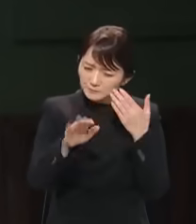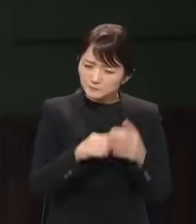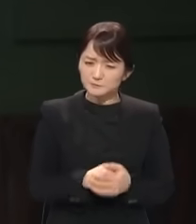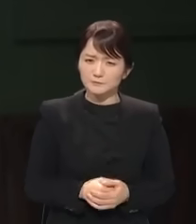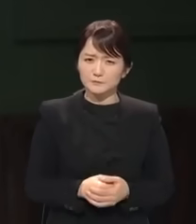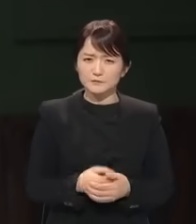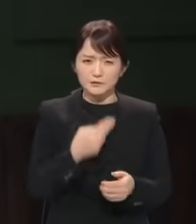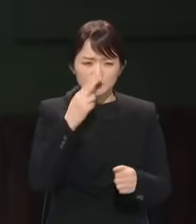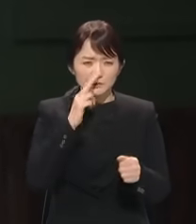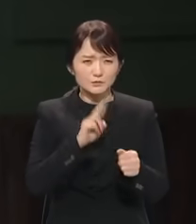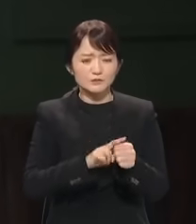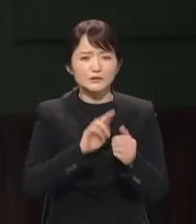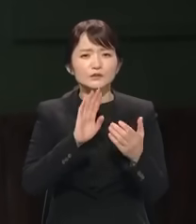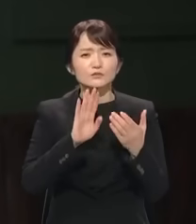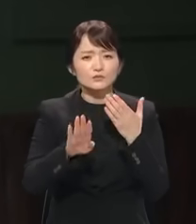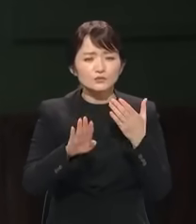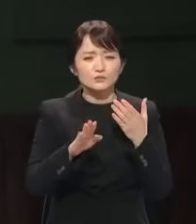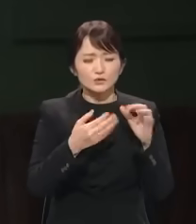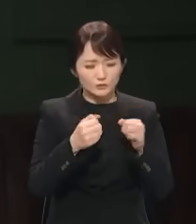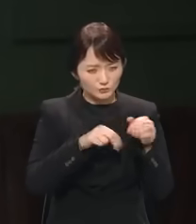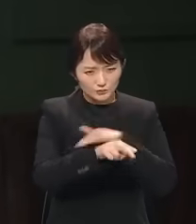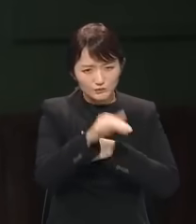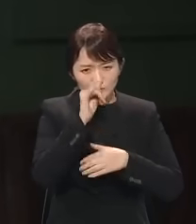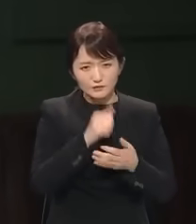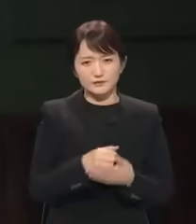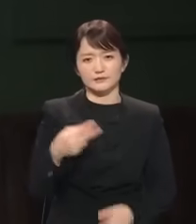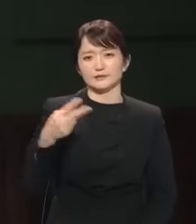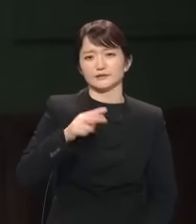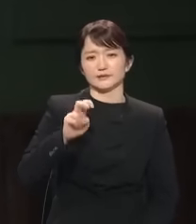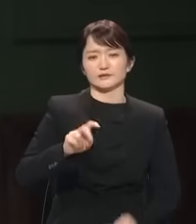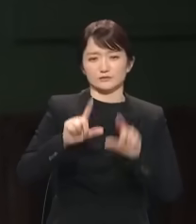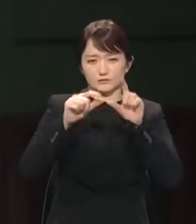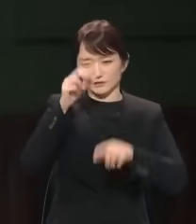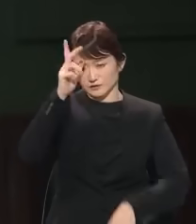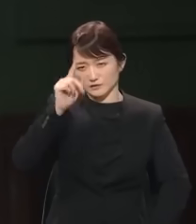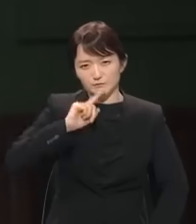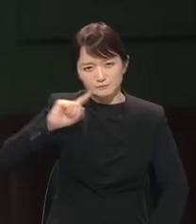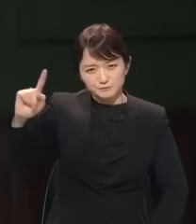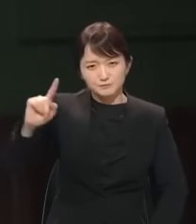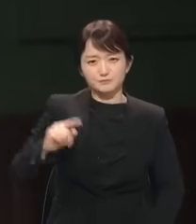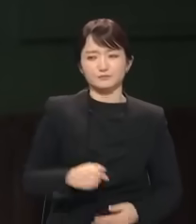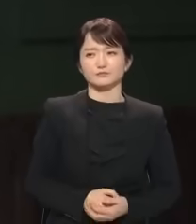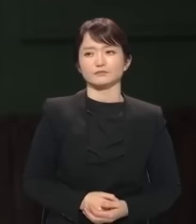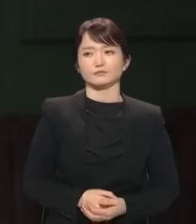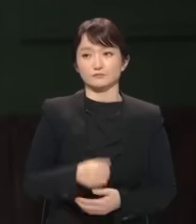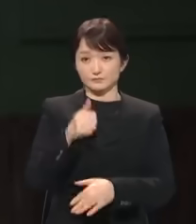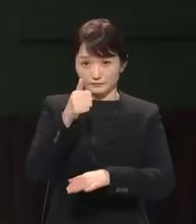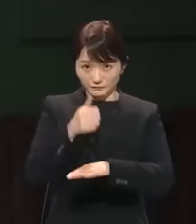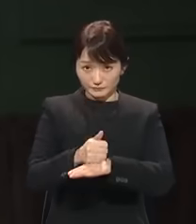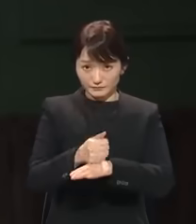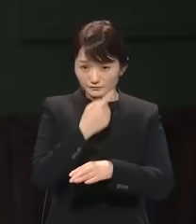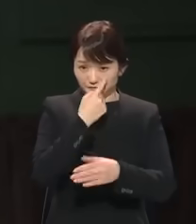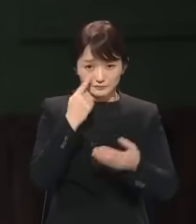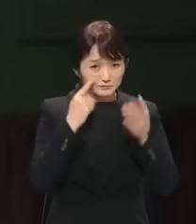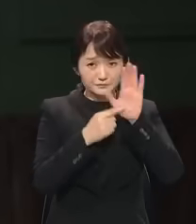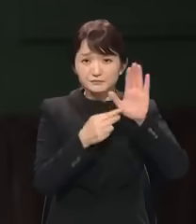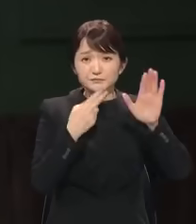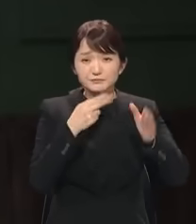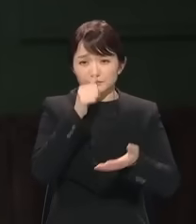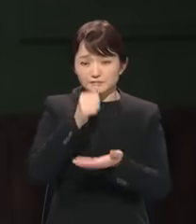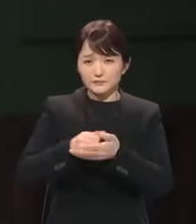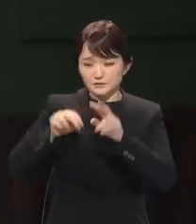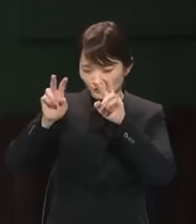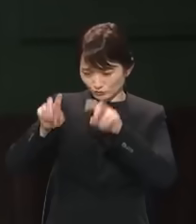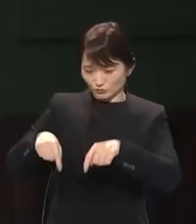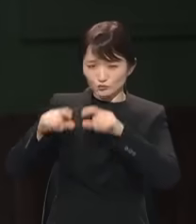시도한 끝에야 탈출할 수 있었습니다 그리고 2020년에야 경찰에 신고를 하게 됐는데이 결과는 증거 없으므로 무혐의 증거